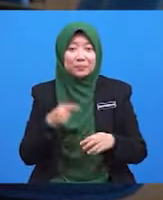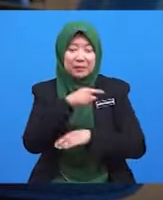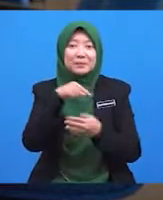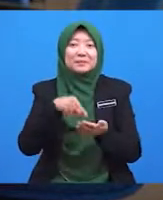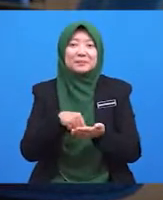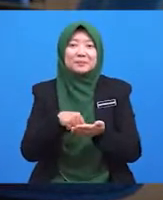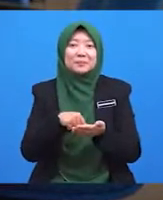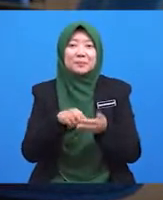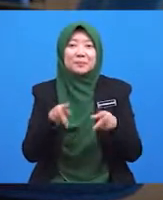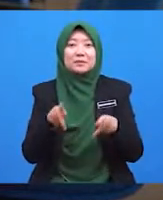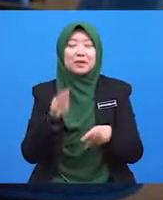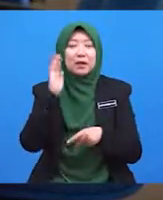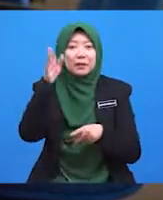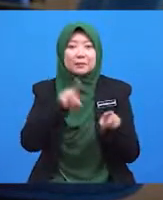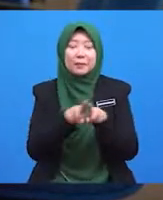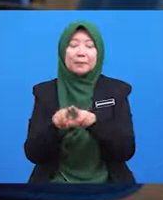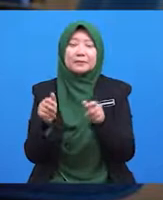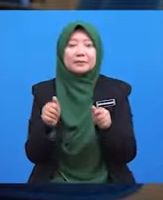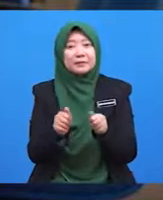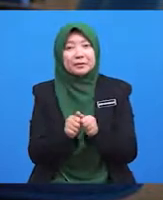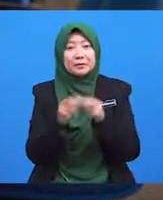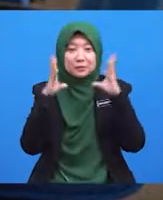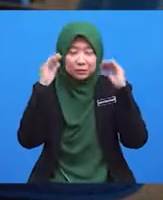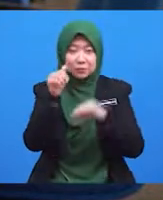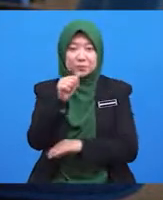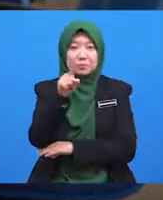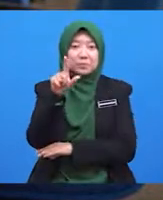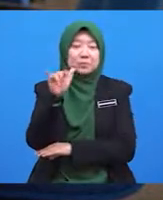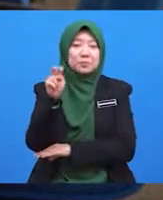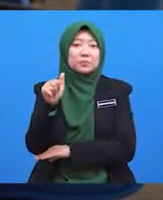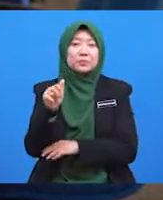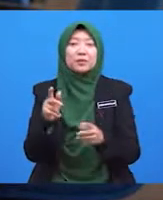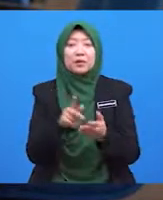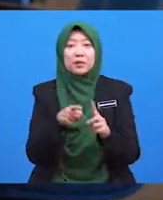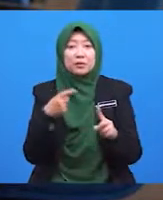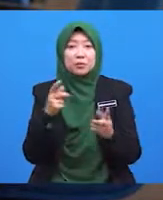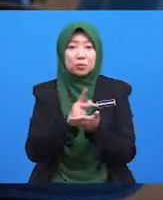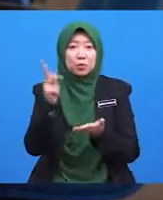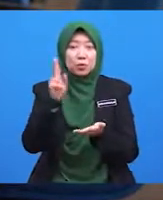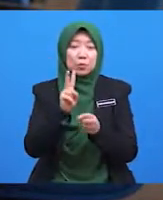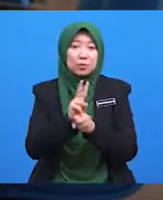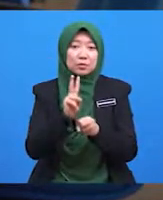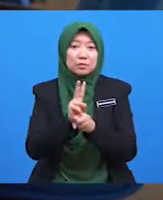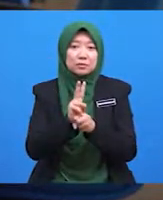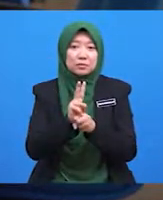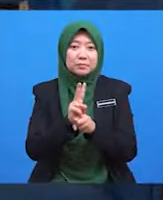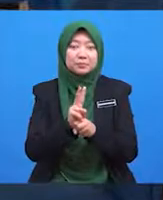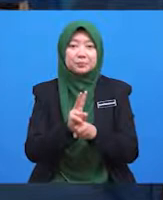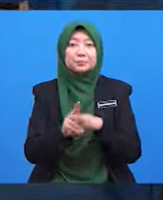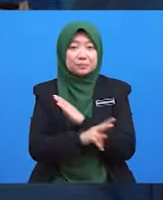ini, para pelajar akan bersama dengan saya, Norazlina binti Yahya dari Kolej Vokasional Dato' Undang Haji Mohd